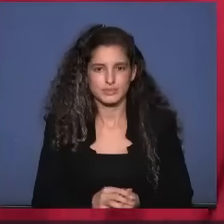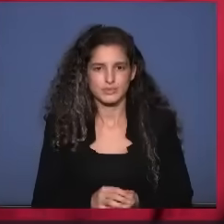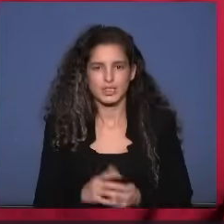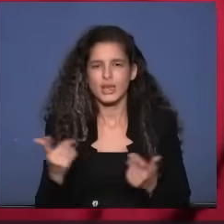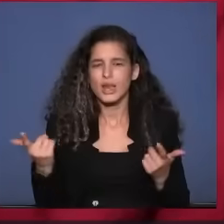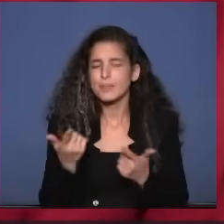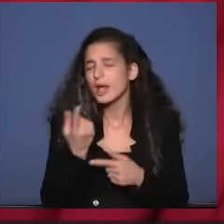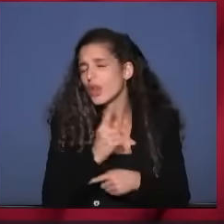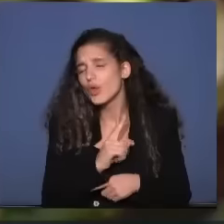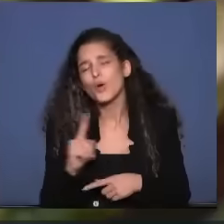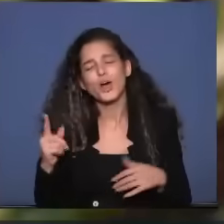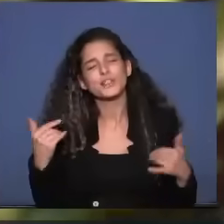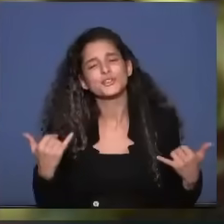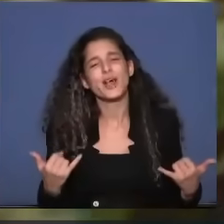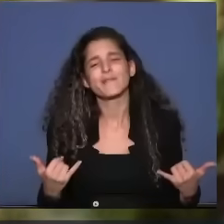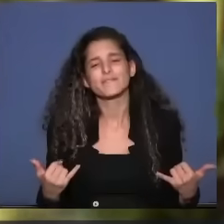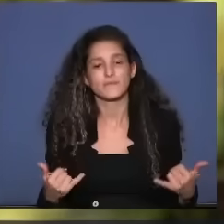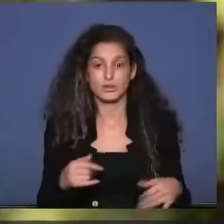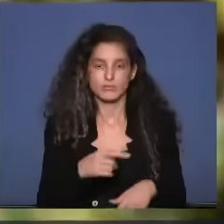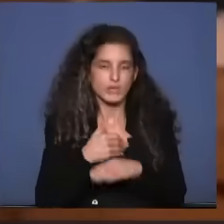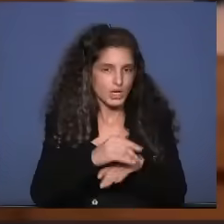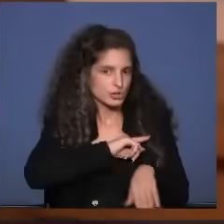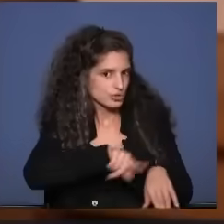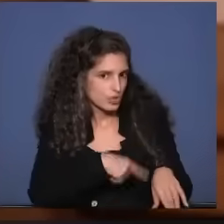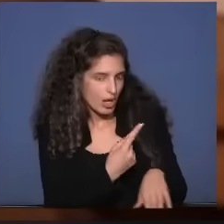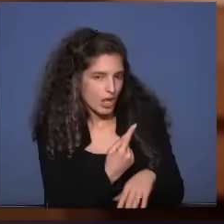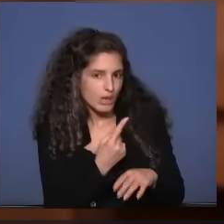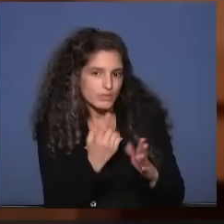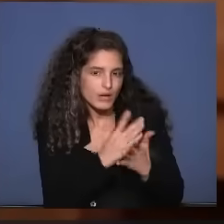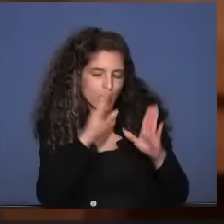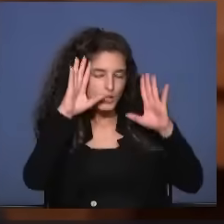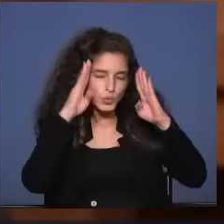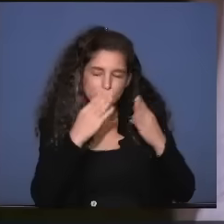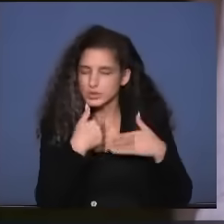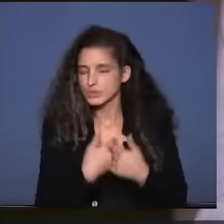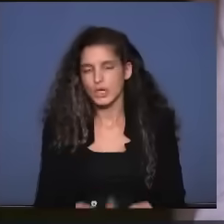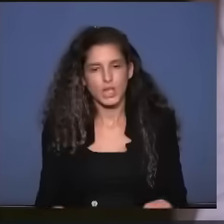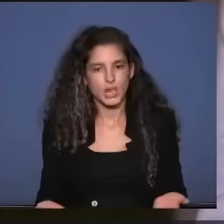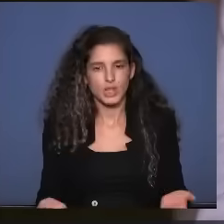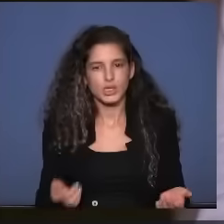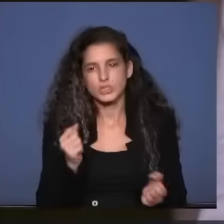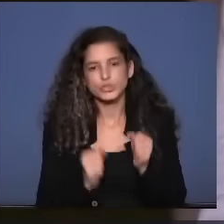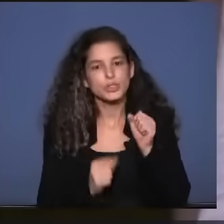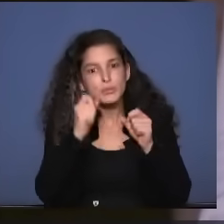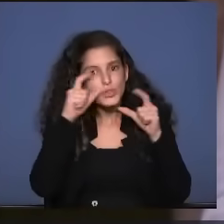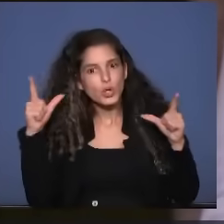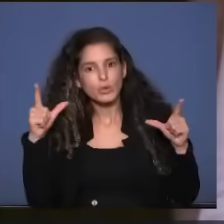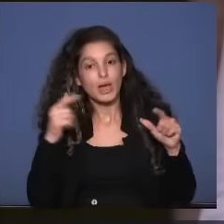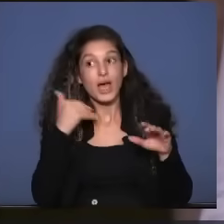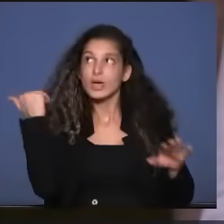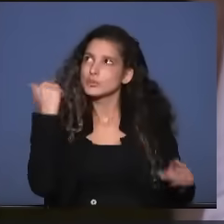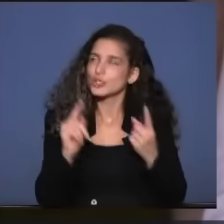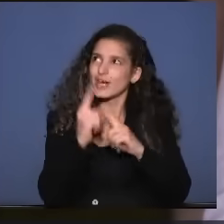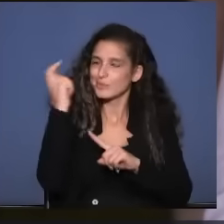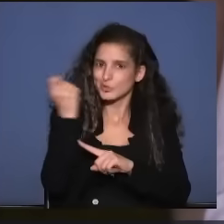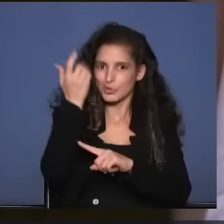לא עכשיו? אחרי שעה אנחנו כבר מאבדים ריכוז, זה קשה פתאום, אחרי מה